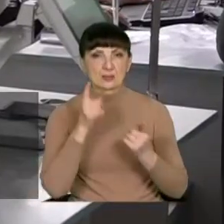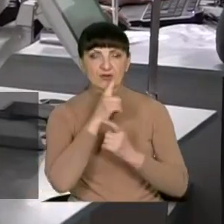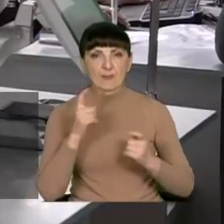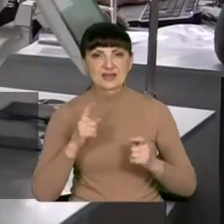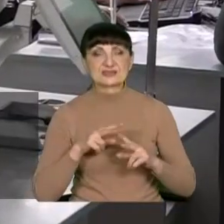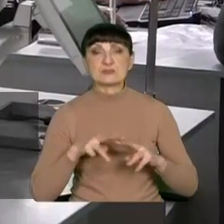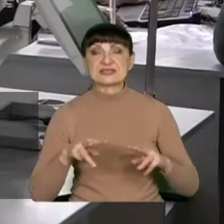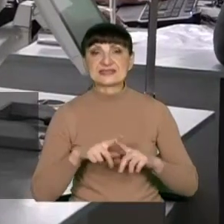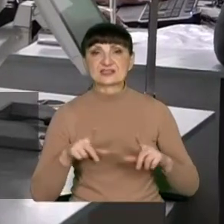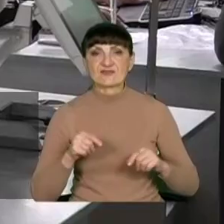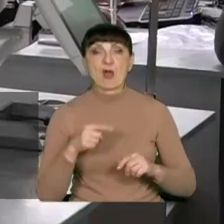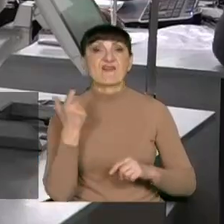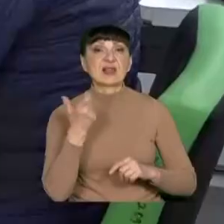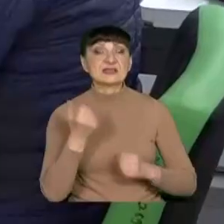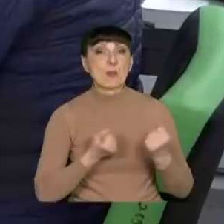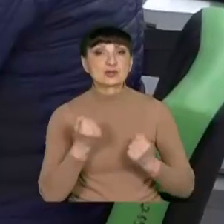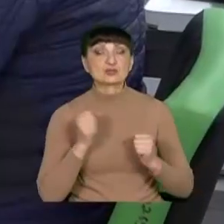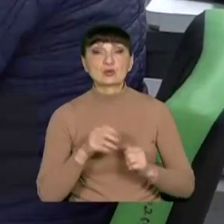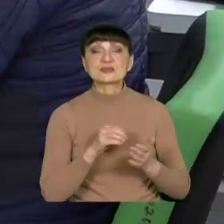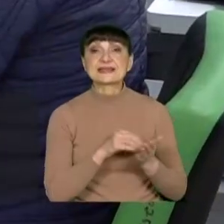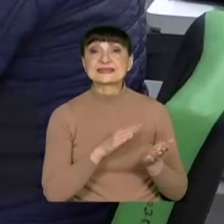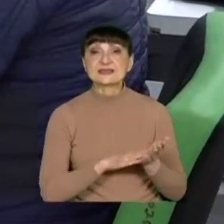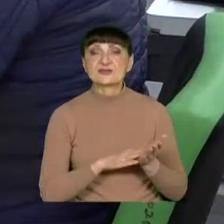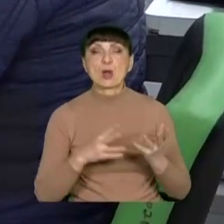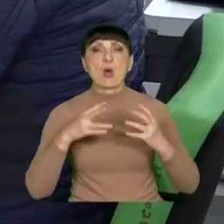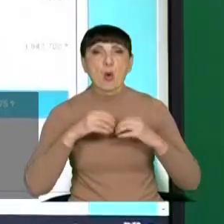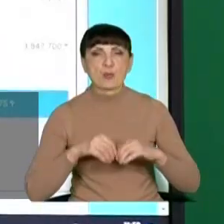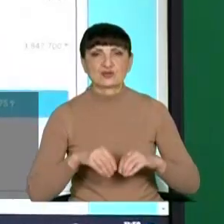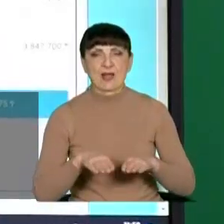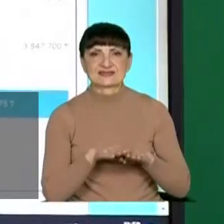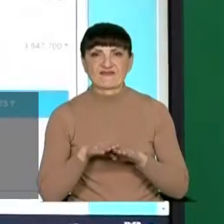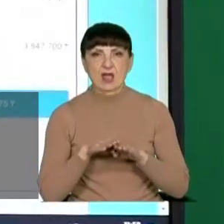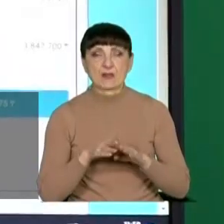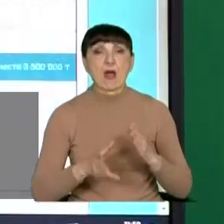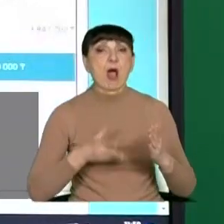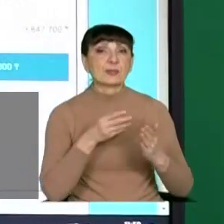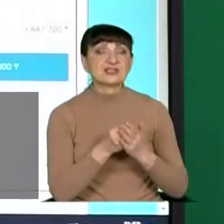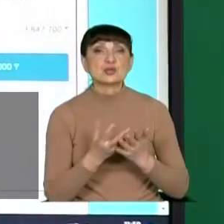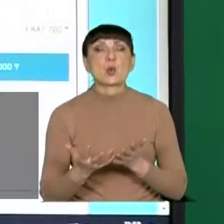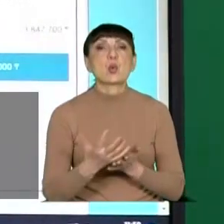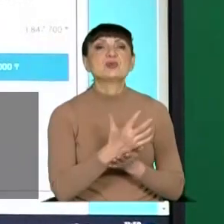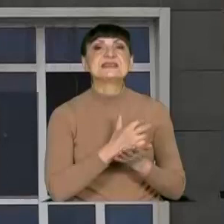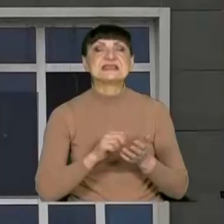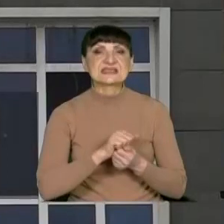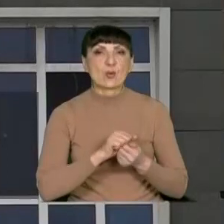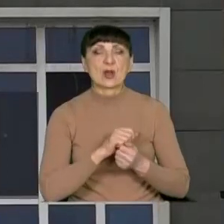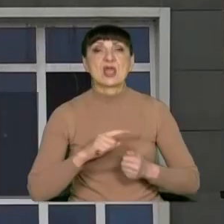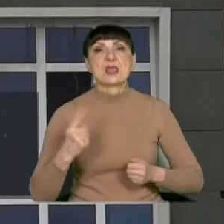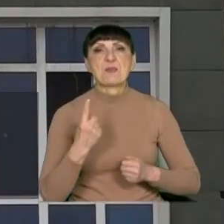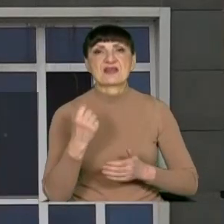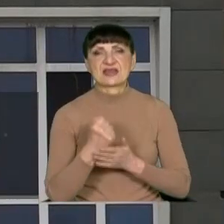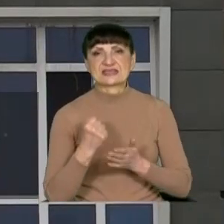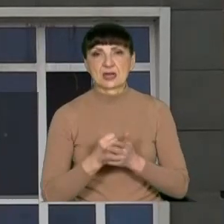профильного министерства, владельцы авто могут зарегистрироваться на общих основаниях, то есть оплатить утильсбор и сбор за первичную